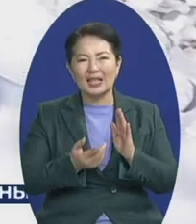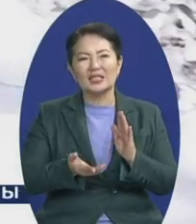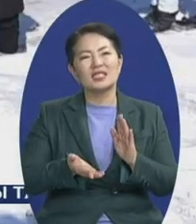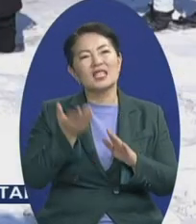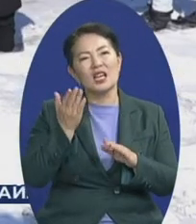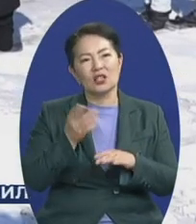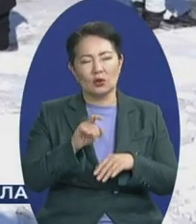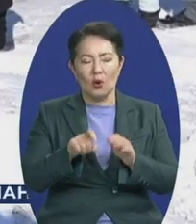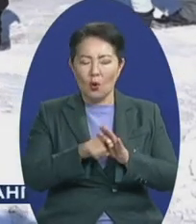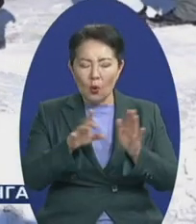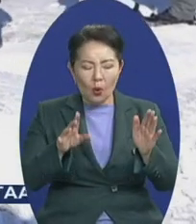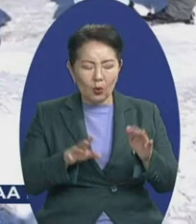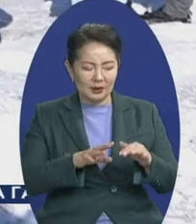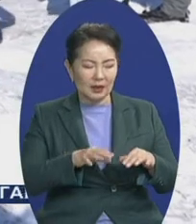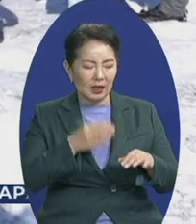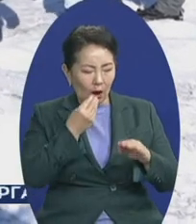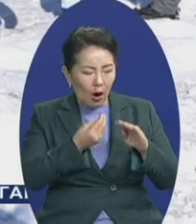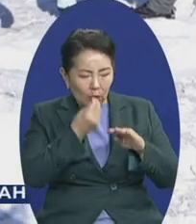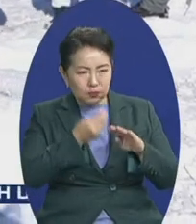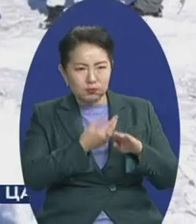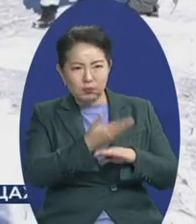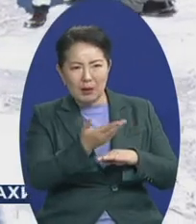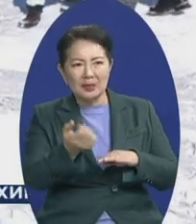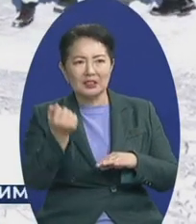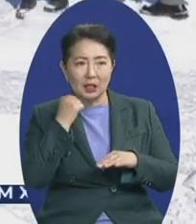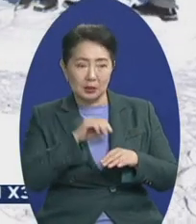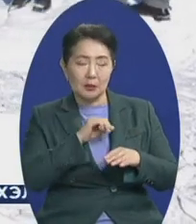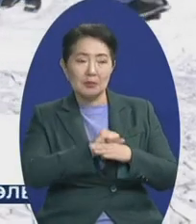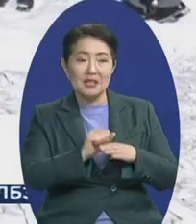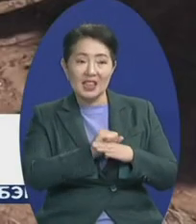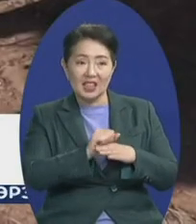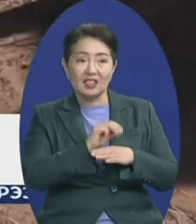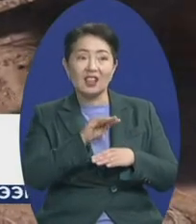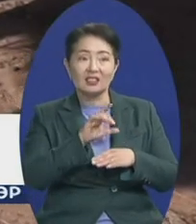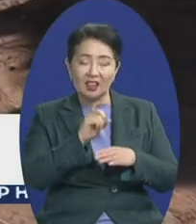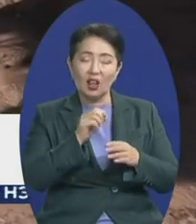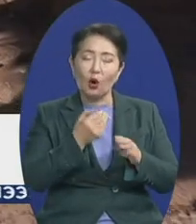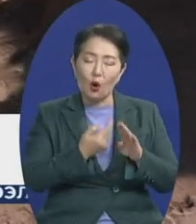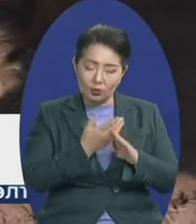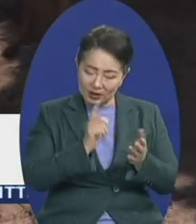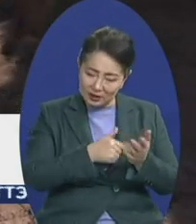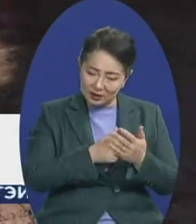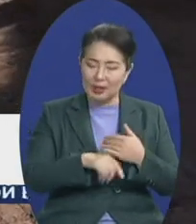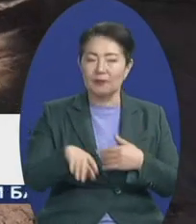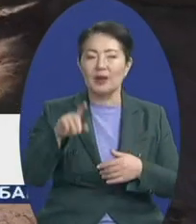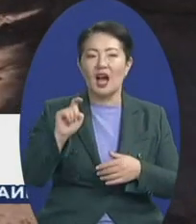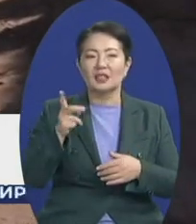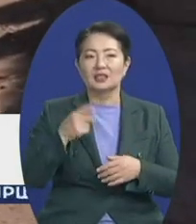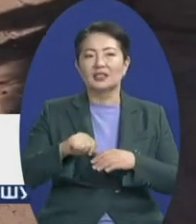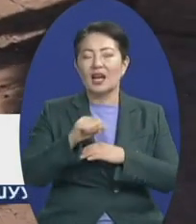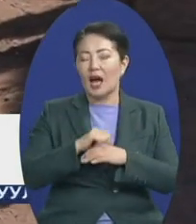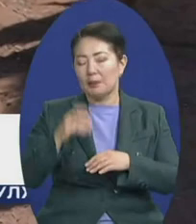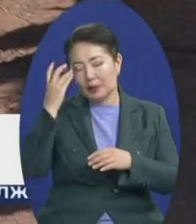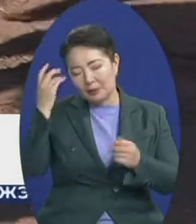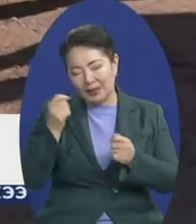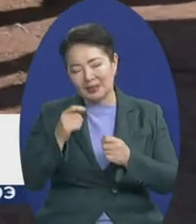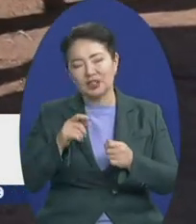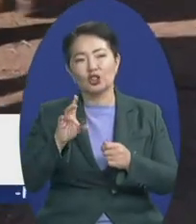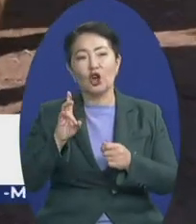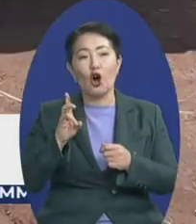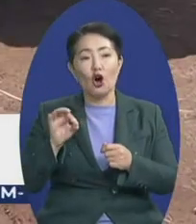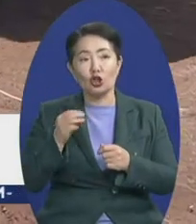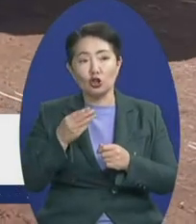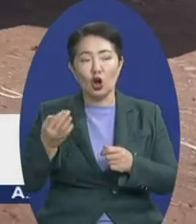тижээх хэмжээний үүс тижээлийг бэлтгэх явдал. За Хинтээ аймгийн Цэнхэр мандал сумын малчдын хоршоо бүлэг өнгөрсөн намар